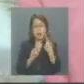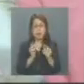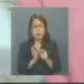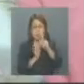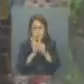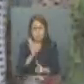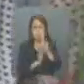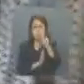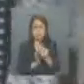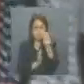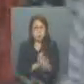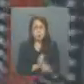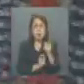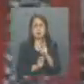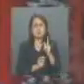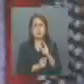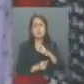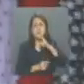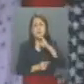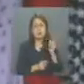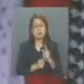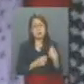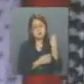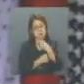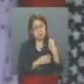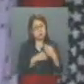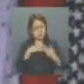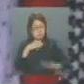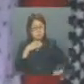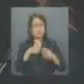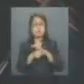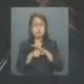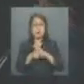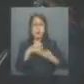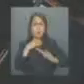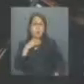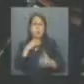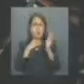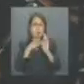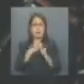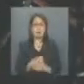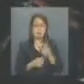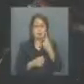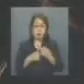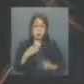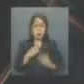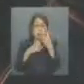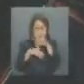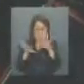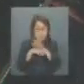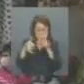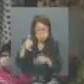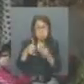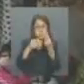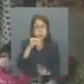ควรเลือกใช้ผ้าพันคอแบบปิดช่วงคอไปเลยรวมไปถึงต้องเลือกความยาวที่เหมาะสมคือไม่ยาวจนเกินไปเพราะจะยิ่งทำให้ดูผอมสูงเข้าไปอีกคน